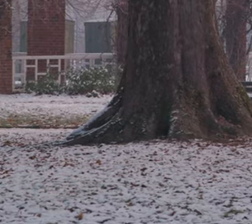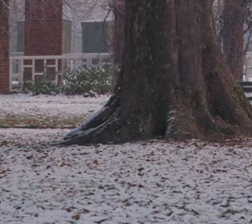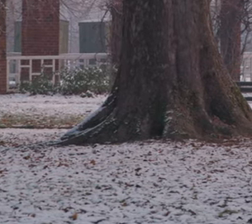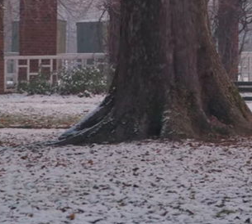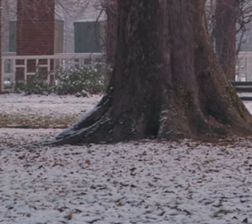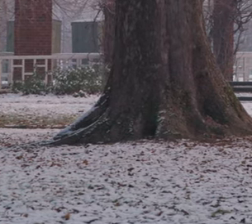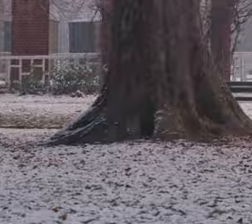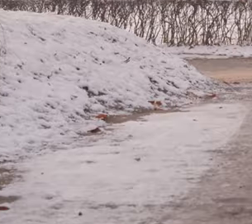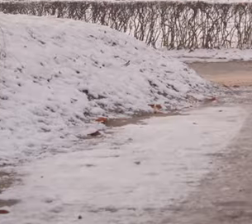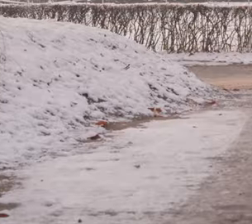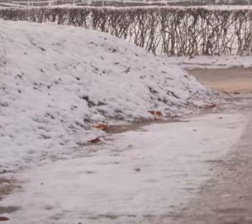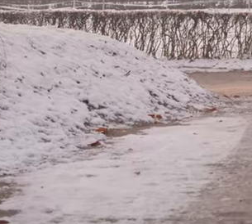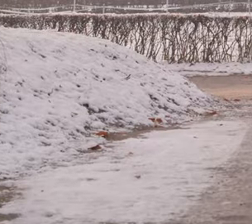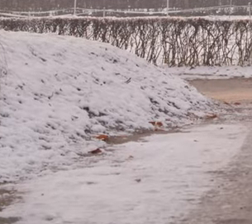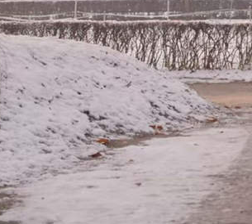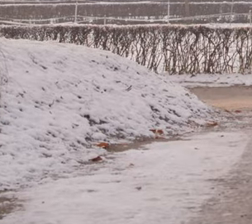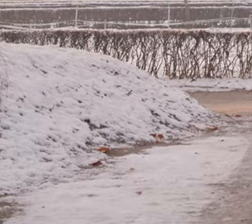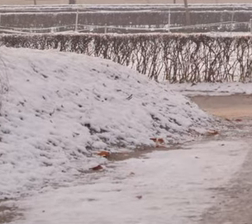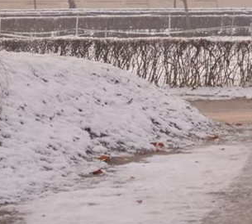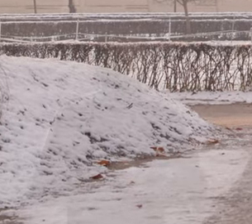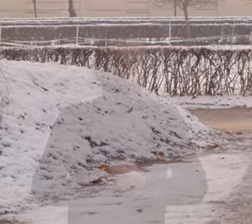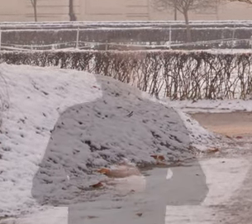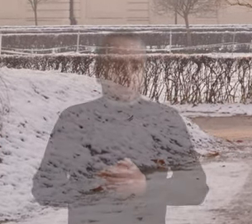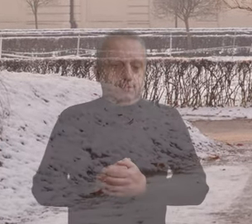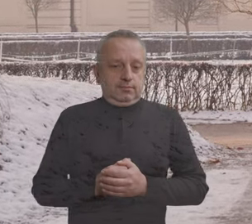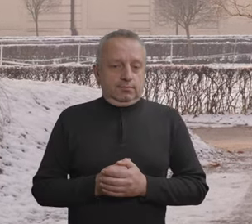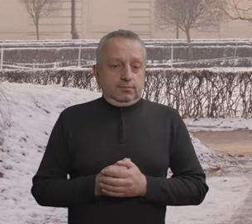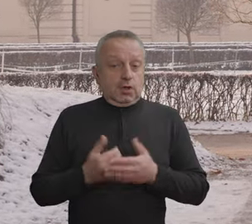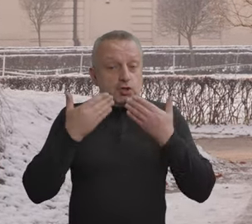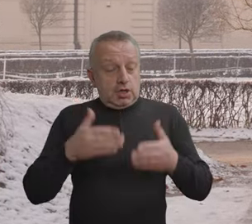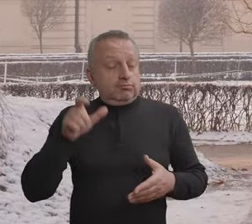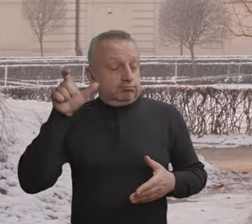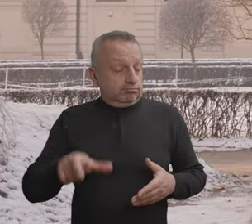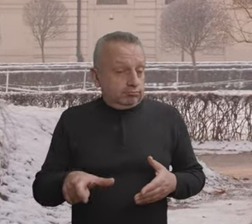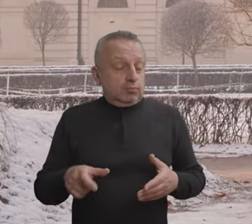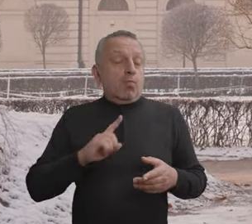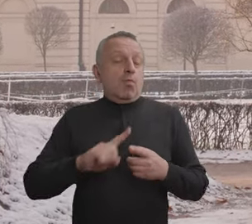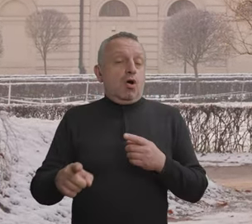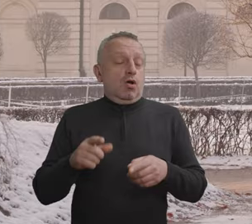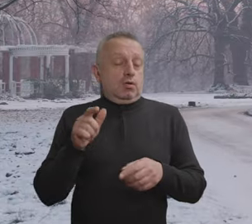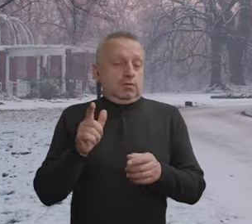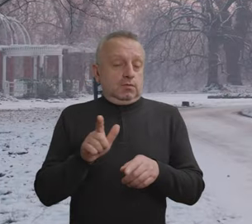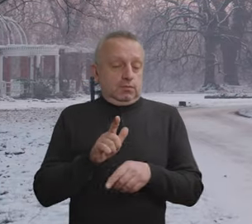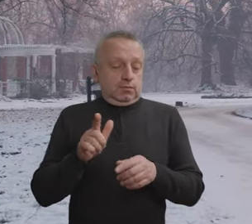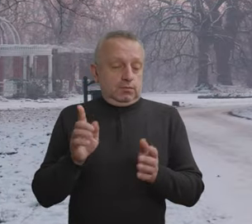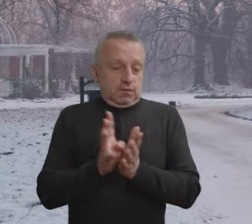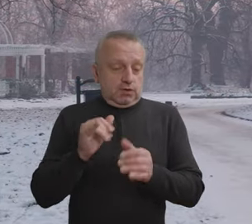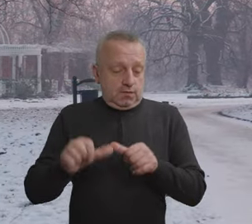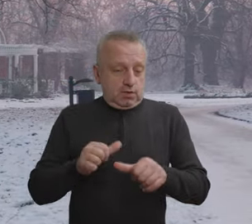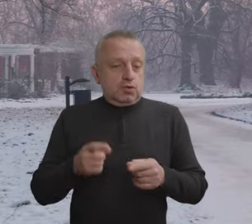Odczynszował chłopów. Dzięki temu majątek łańcucki przetrwał kryzys gospodarczy połowy XIX wieku